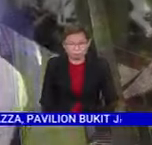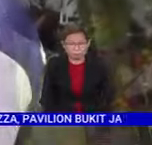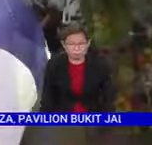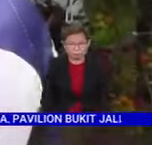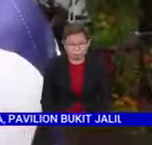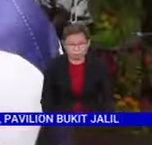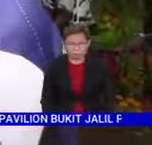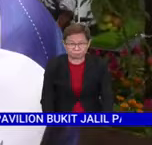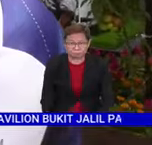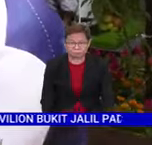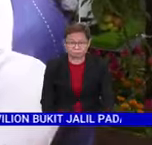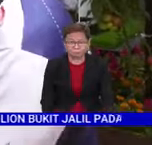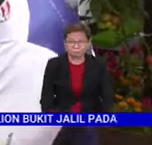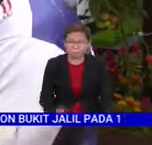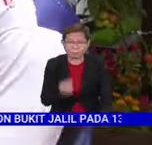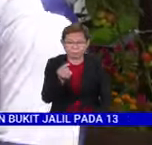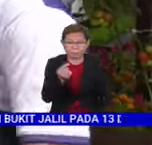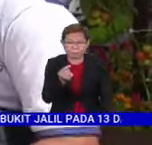Oh, terima kasih. Ya.